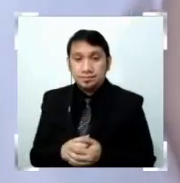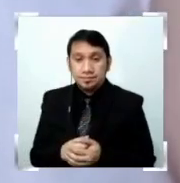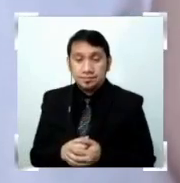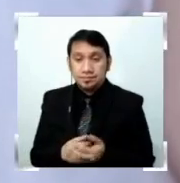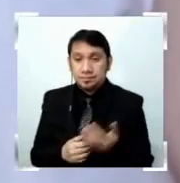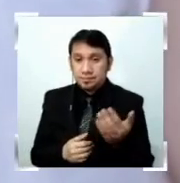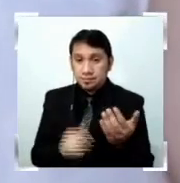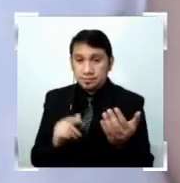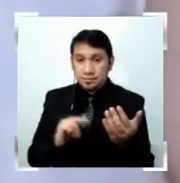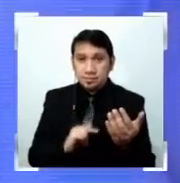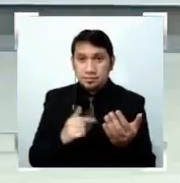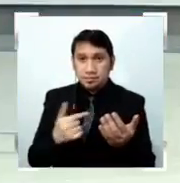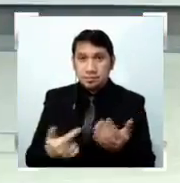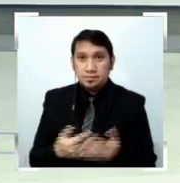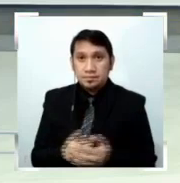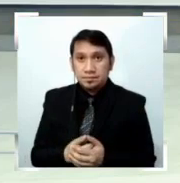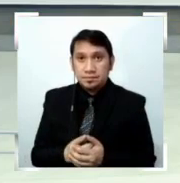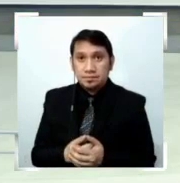saksi.